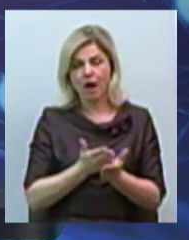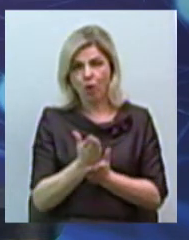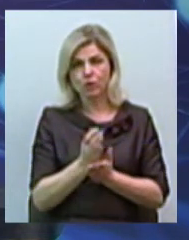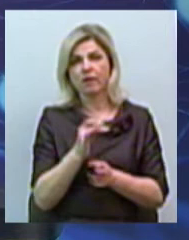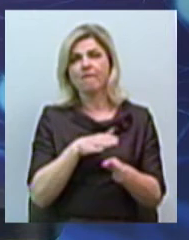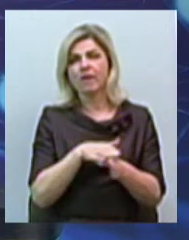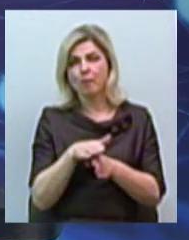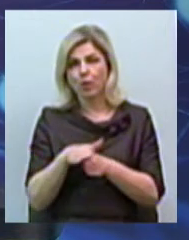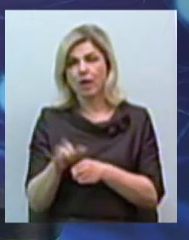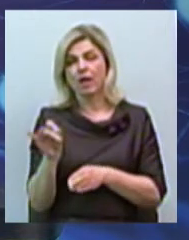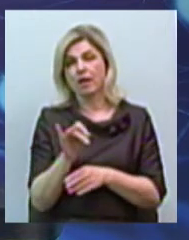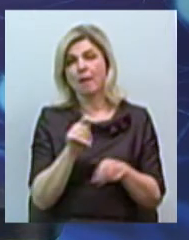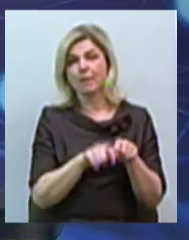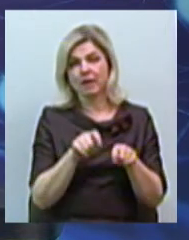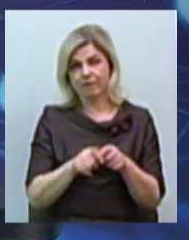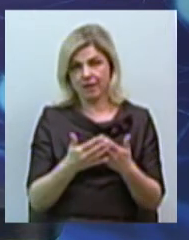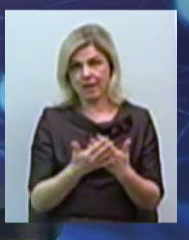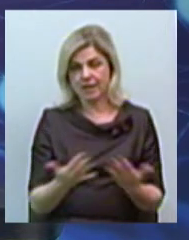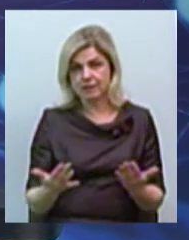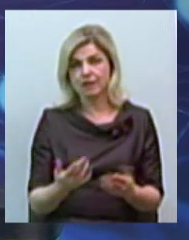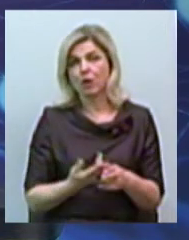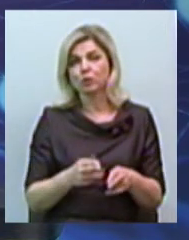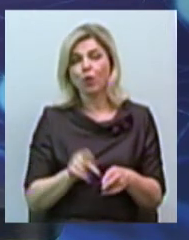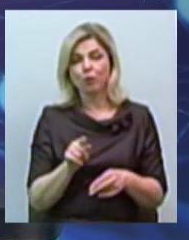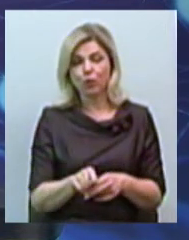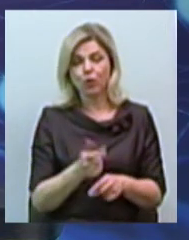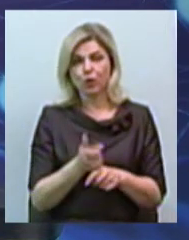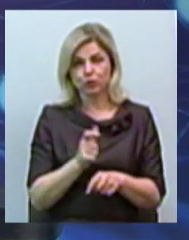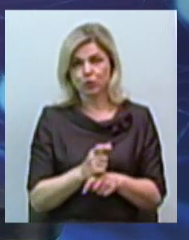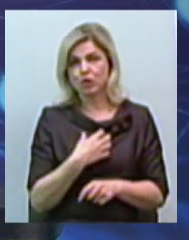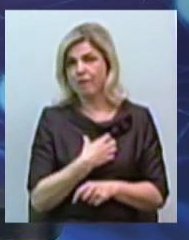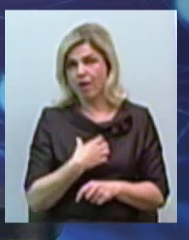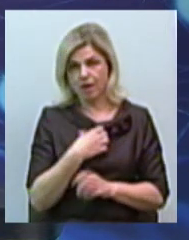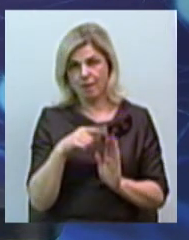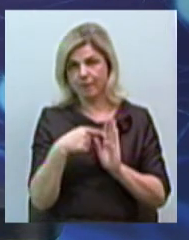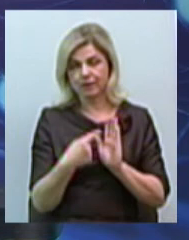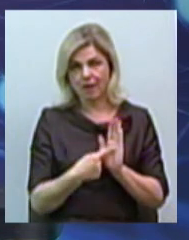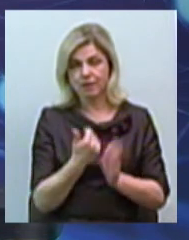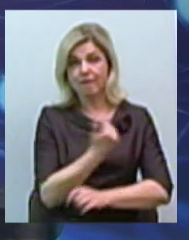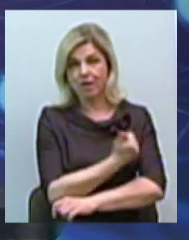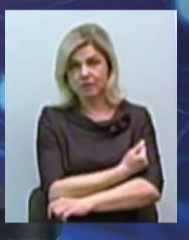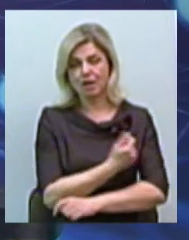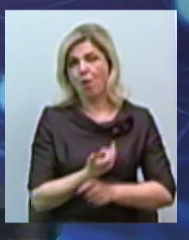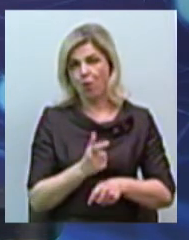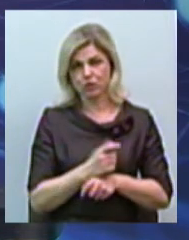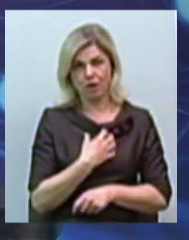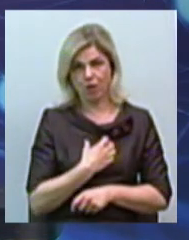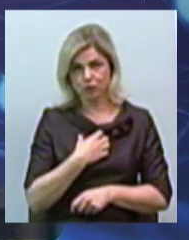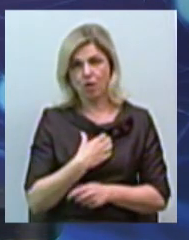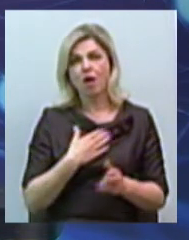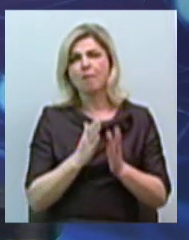і перевірки різні. Тому дуже питання вакцинації в нас актуальне. І ми закликаємо